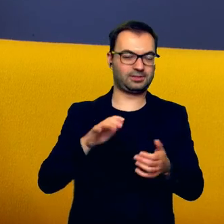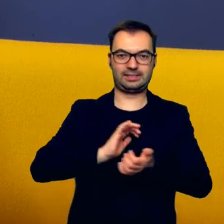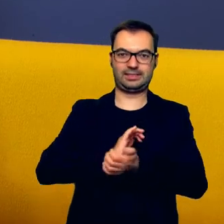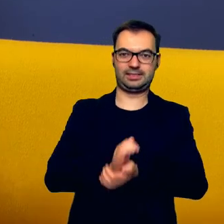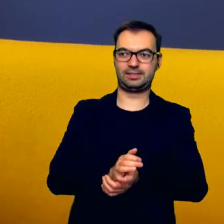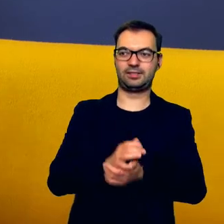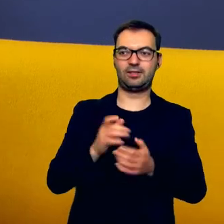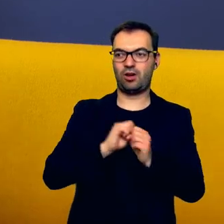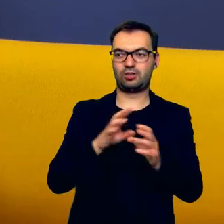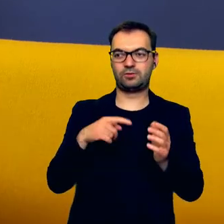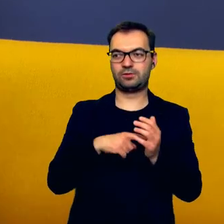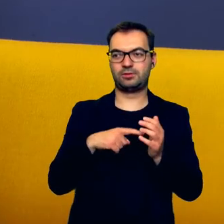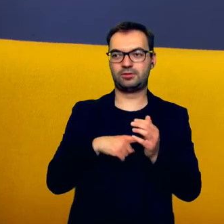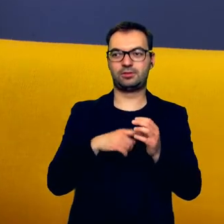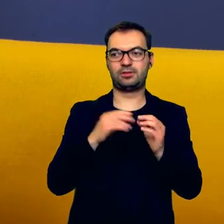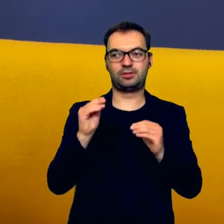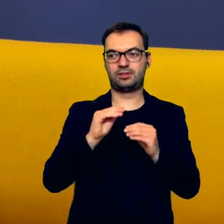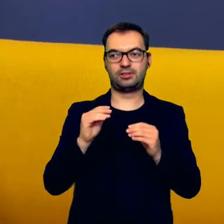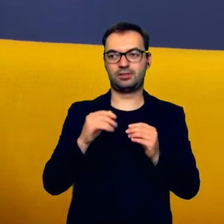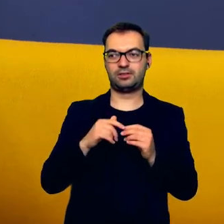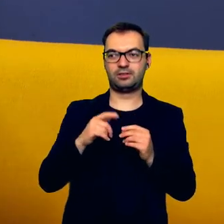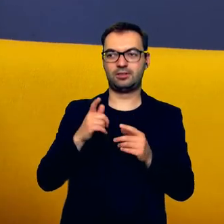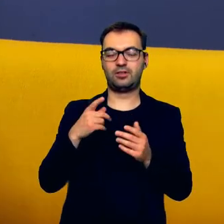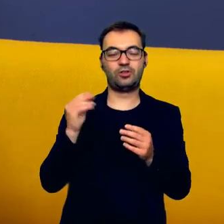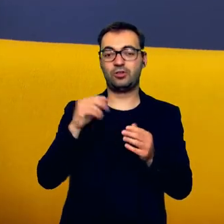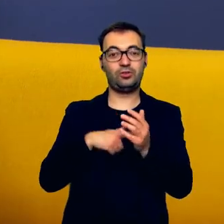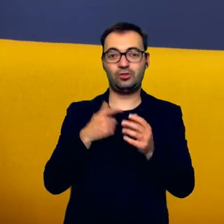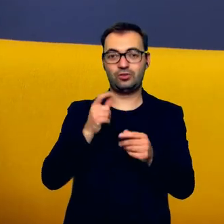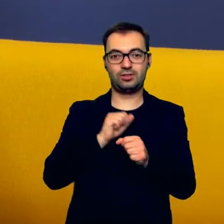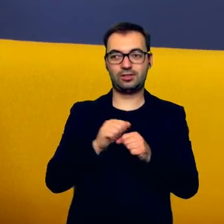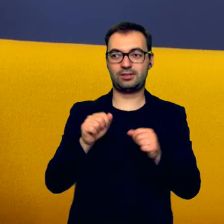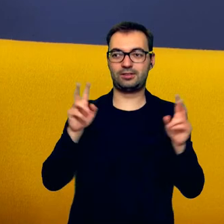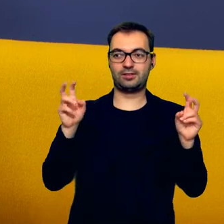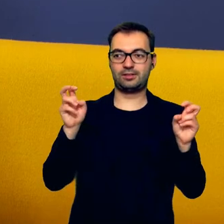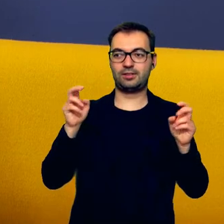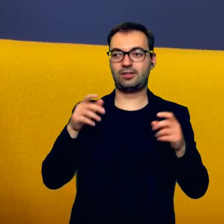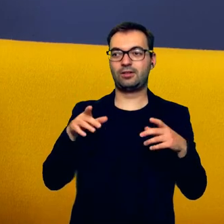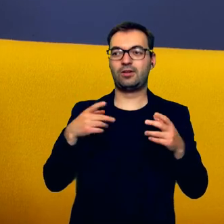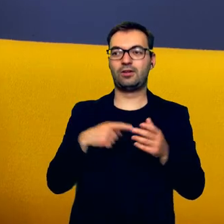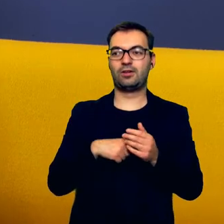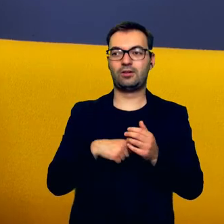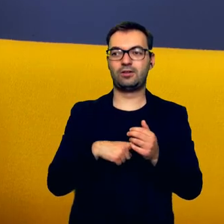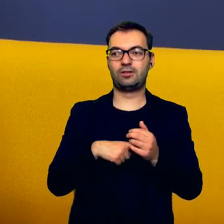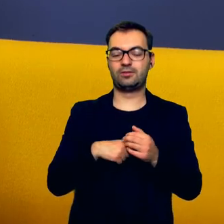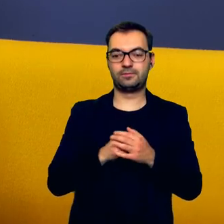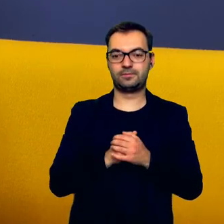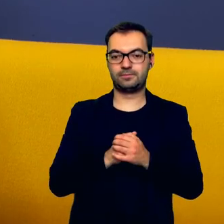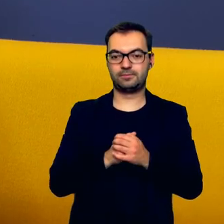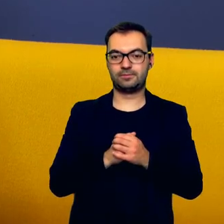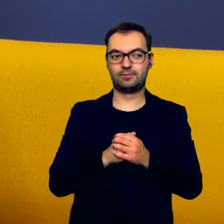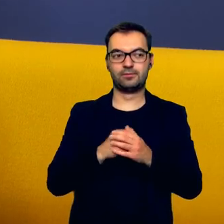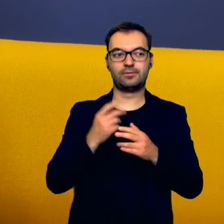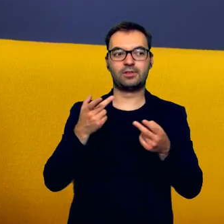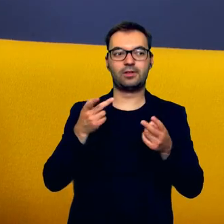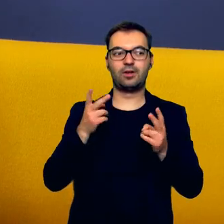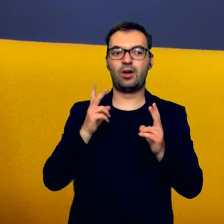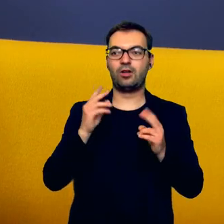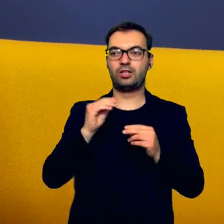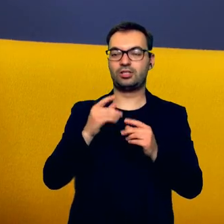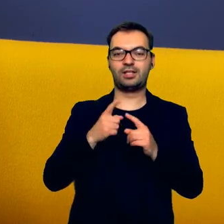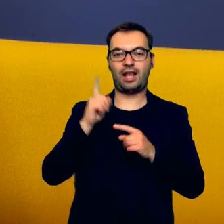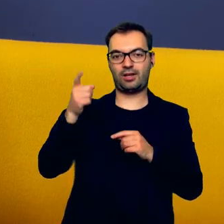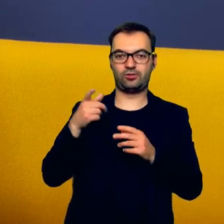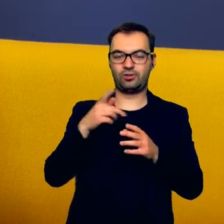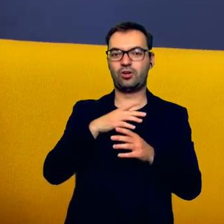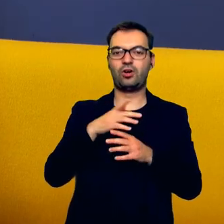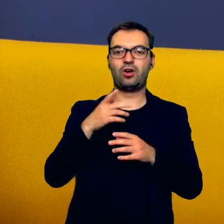prawda? To jeszcze nie dochodzimy do tak zwanego ostatecznego rozwiązania kwestii żydowskiej, to jeszcze